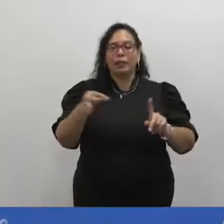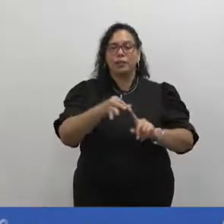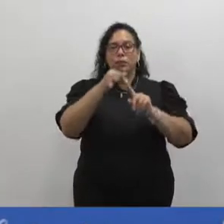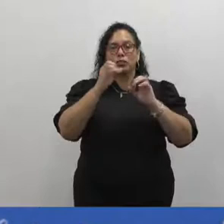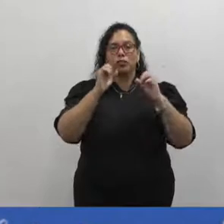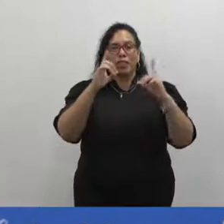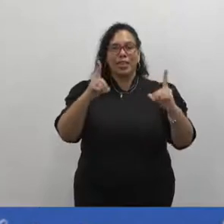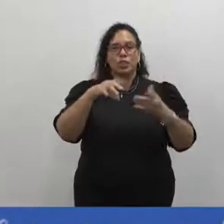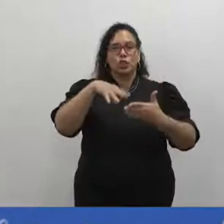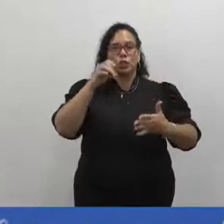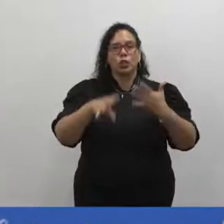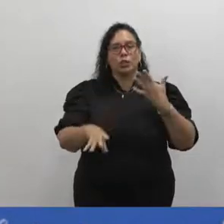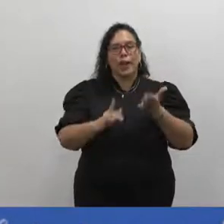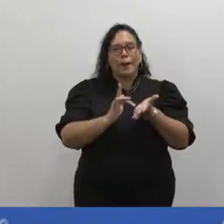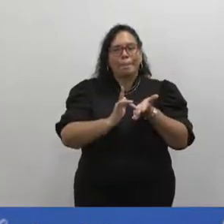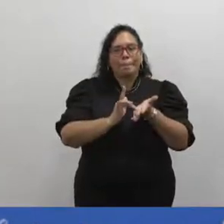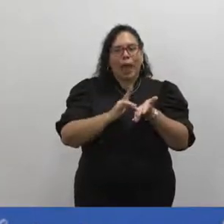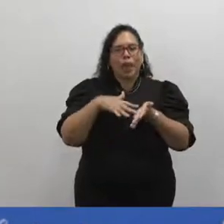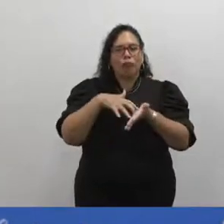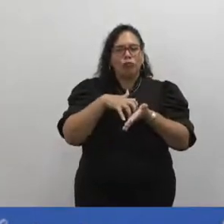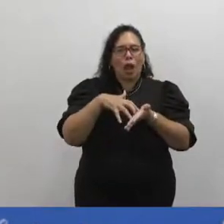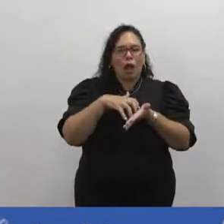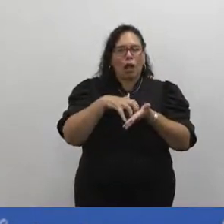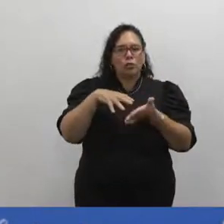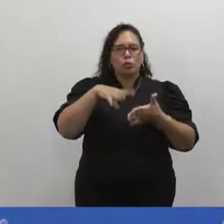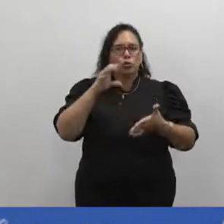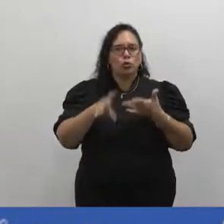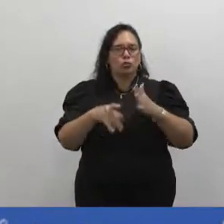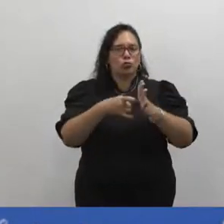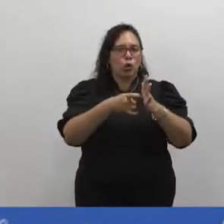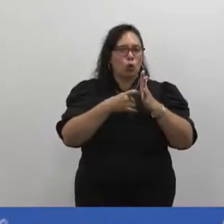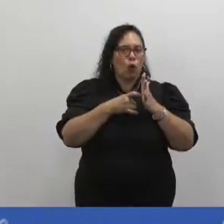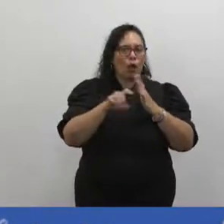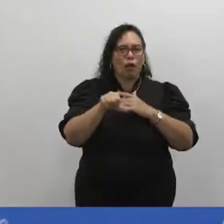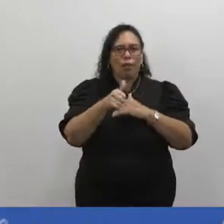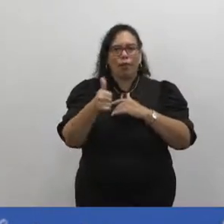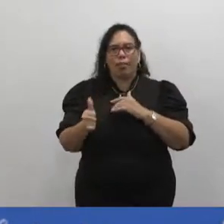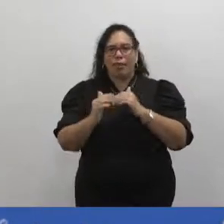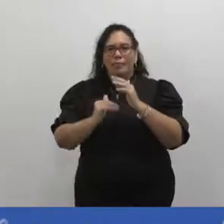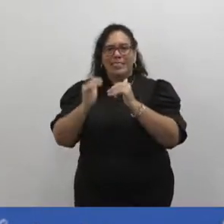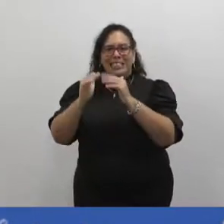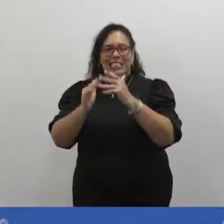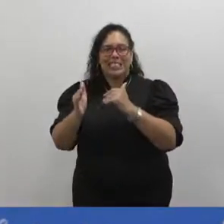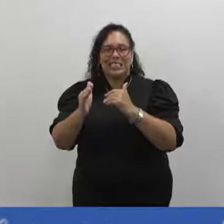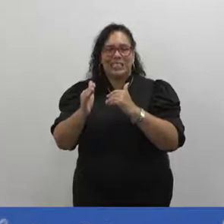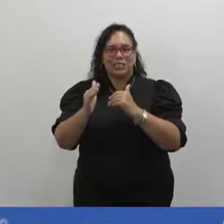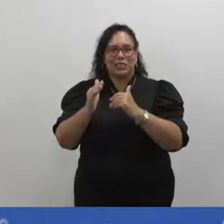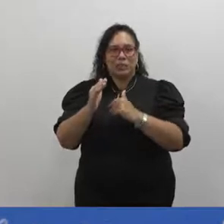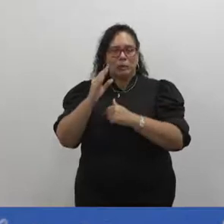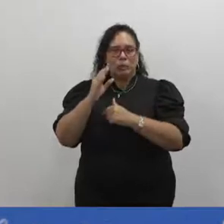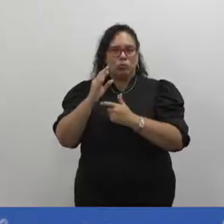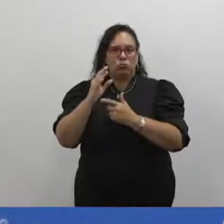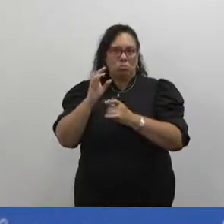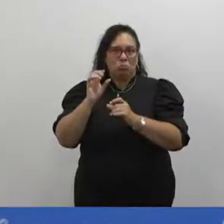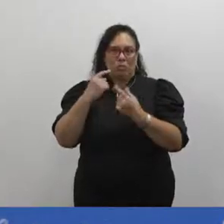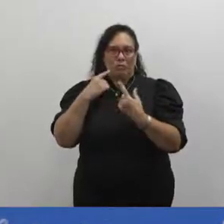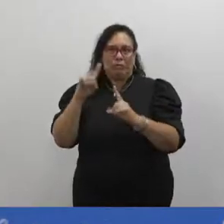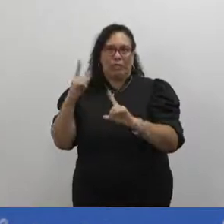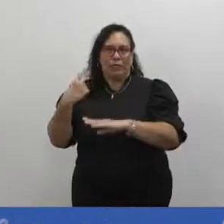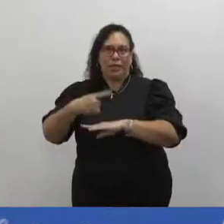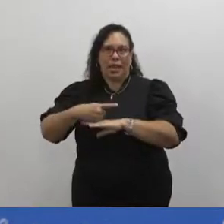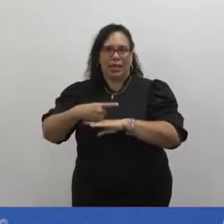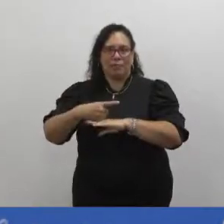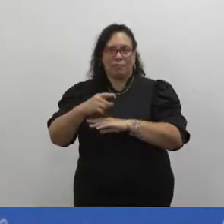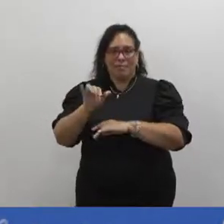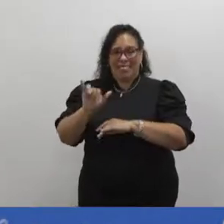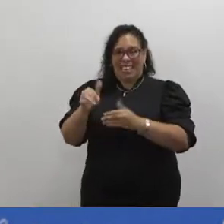đi nhưng vậy bị con sát sắc xa đã miền trực đạo này thà bị ca bị sao bật xa hết á rồi có miền phía bạc ca nâng khá sắc xa cho